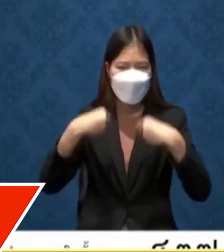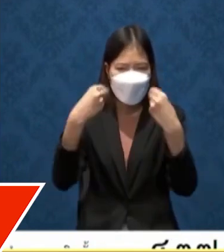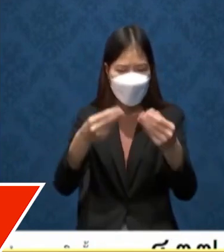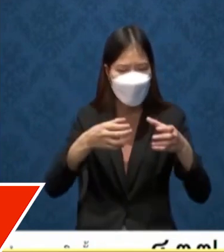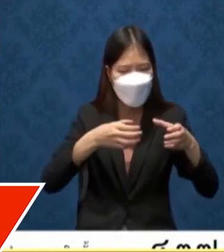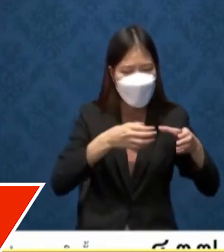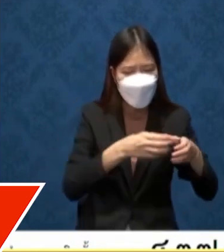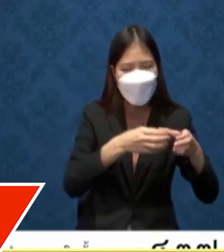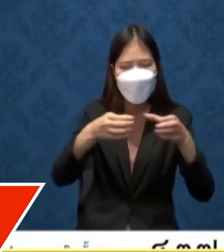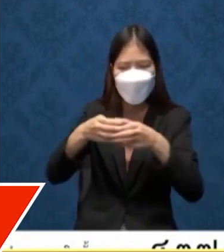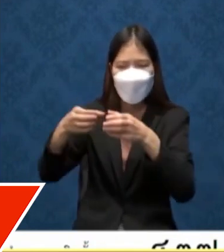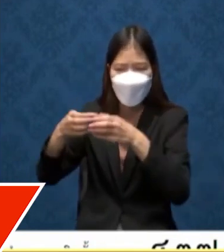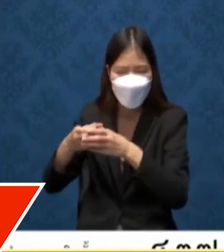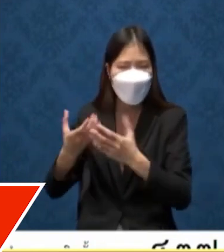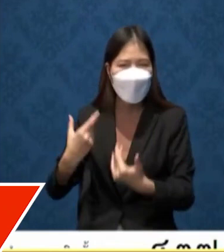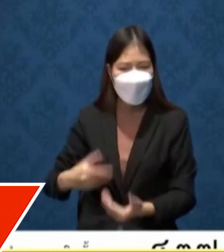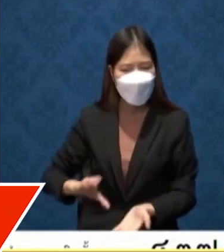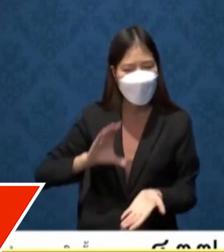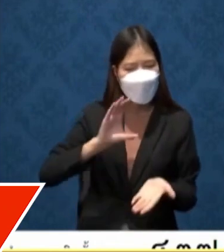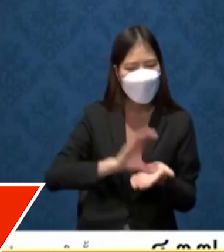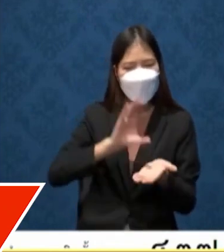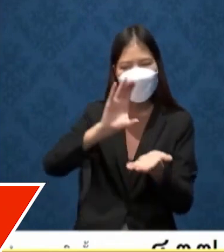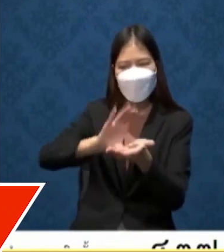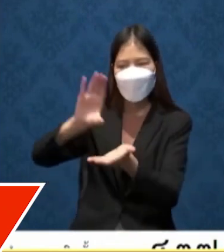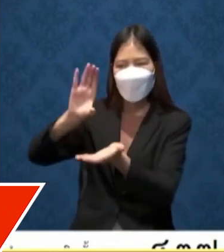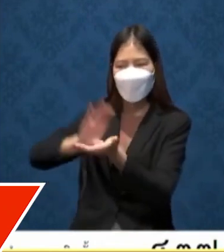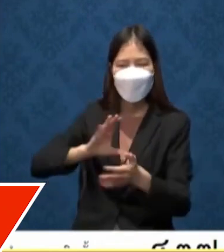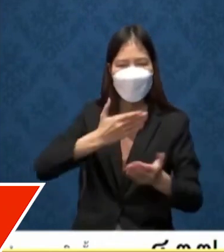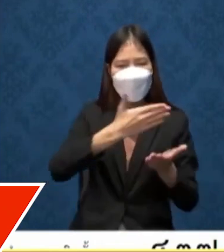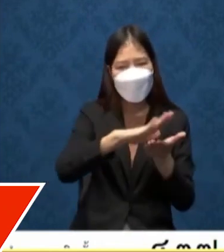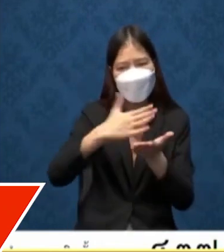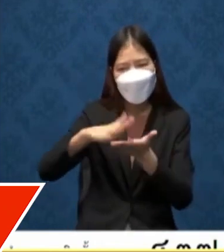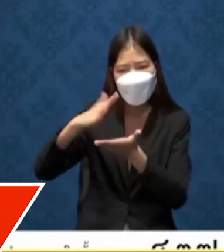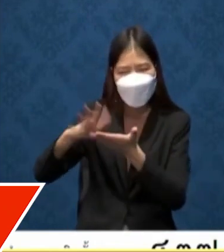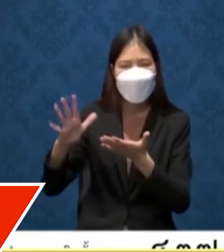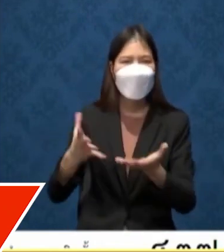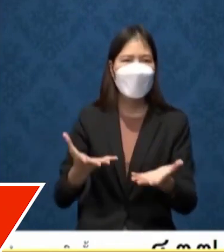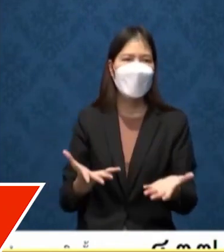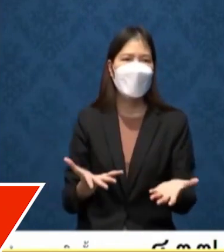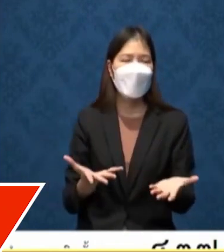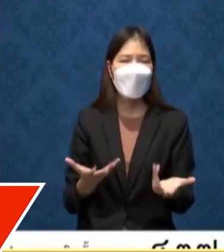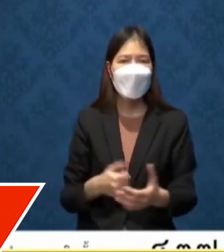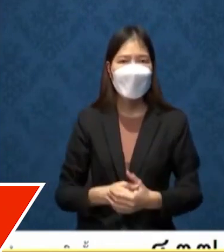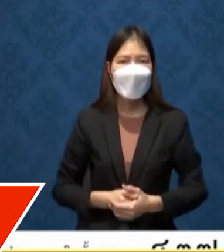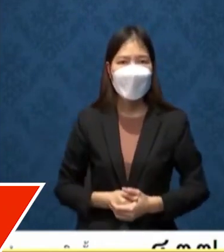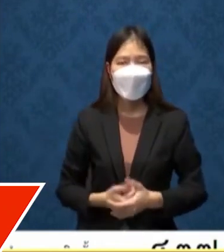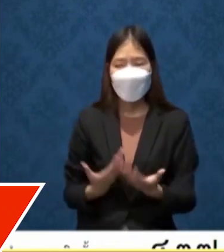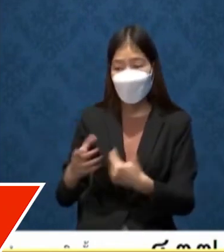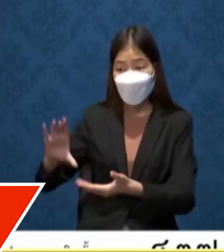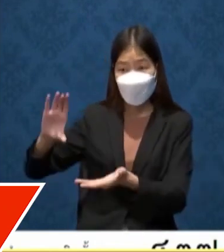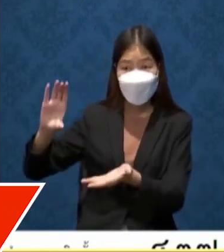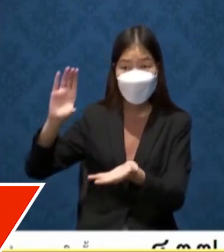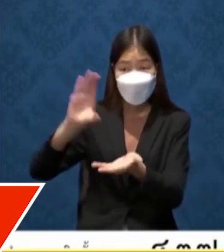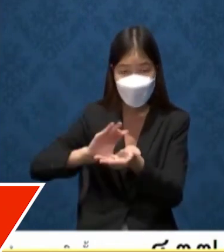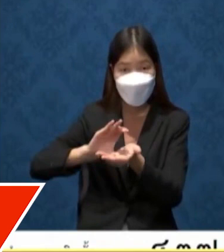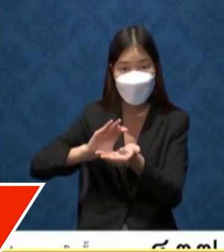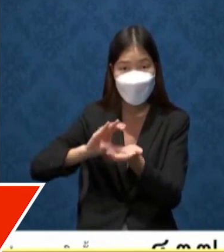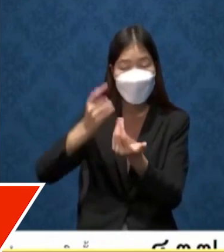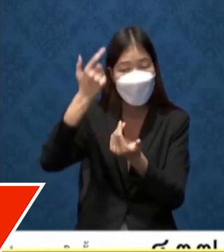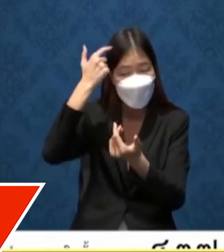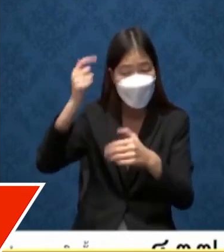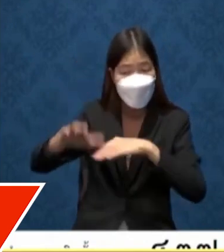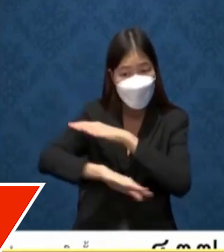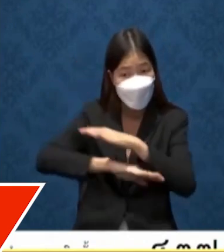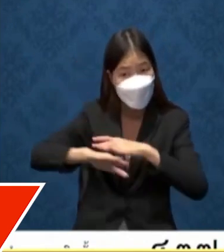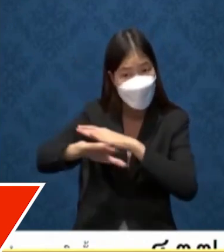มีโอกาสได้รับทุนด้วยซ้ำไปครับท่านประธานลองนึกดูนะครับกองทุนเป็นผู้ที่รู้ข้อมูลผู้กู้ทั้งหมดและ